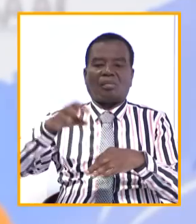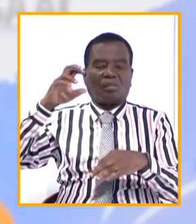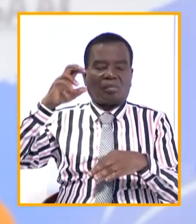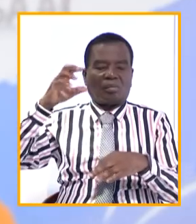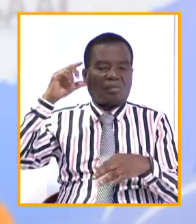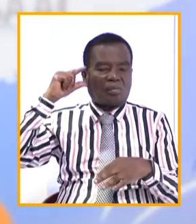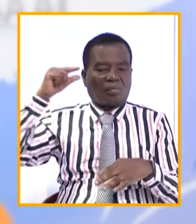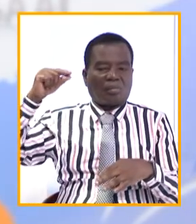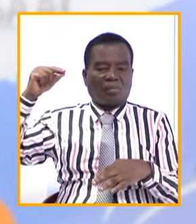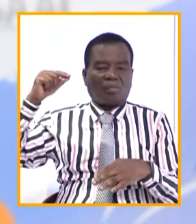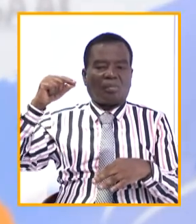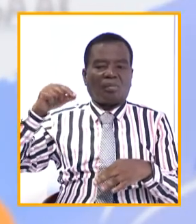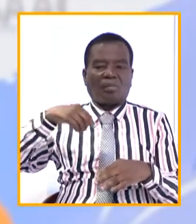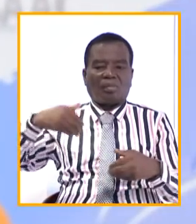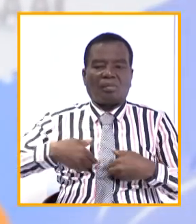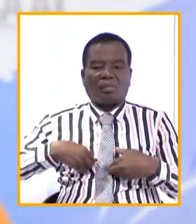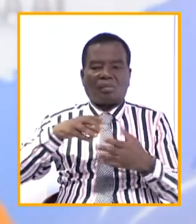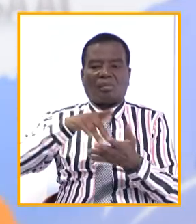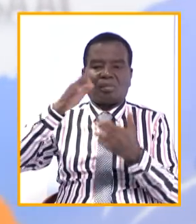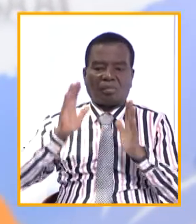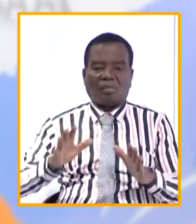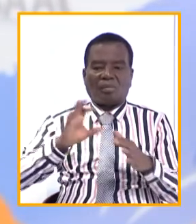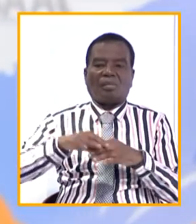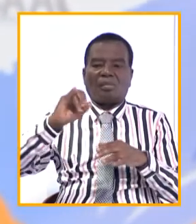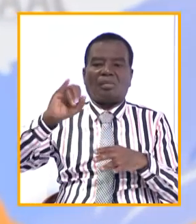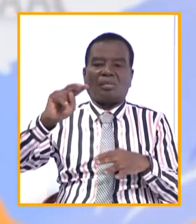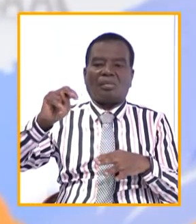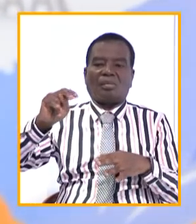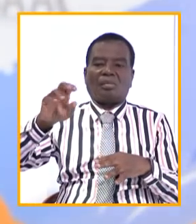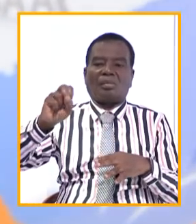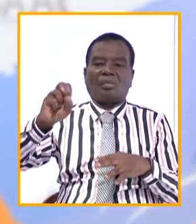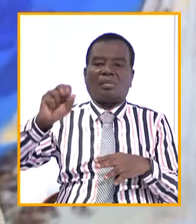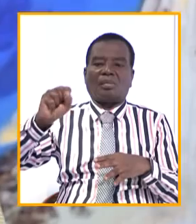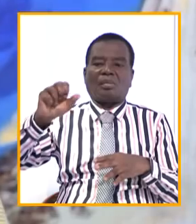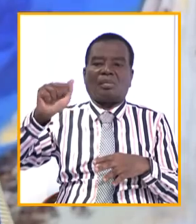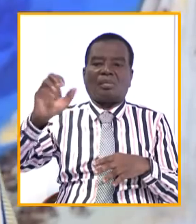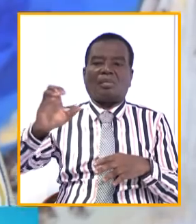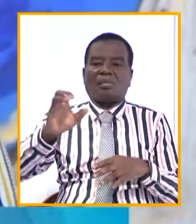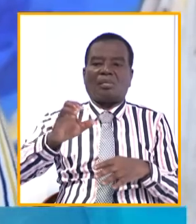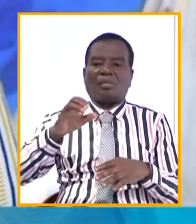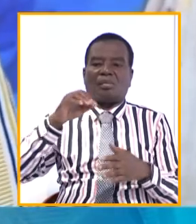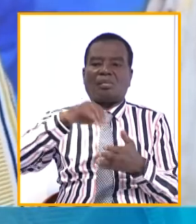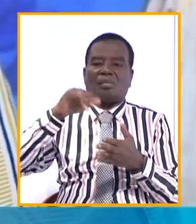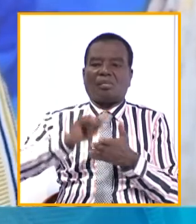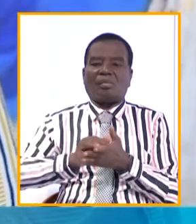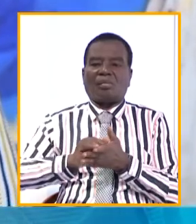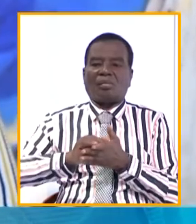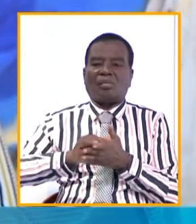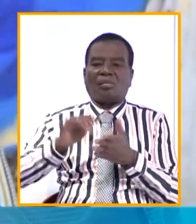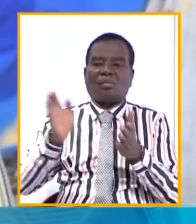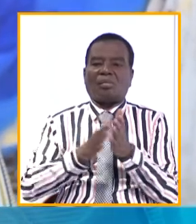que vraiment les jeunes étudiants de l'INSAC pourraient vraiment bénéficier de ces formations. Ce centre a